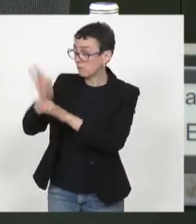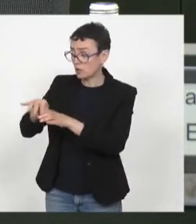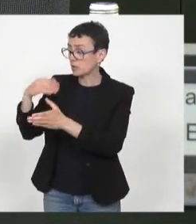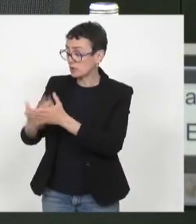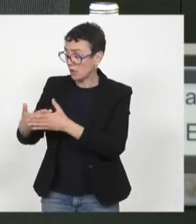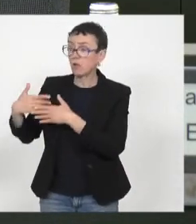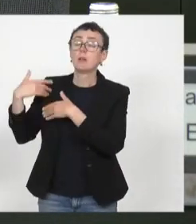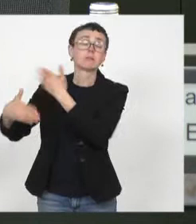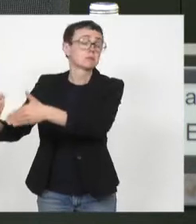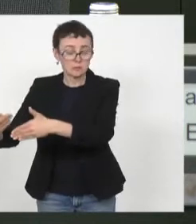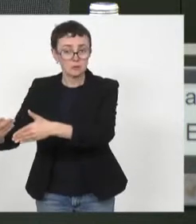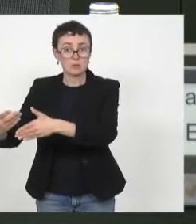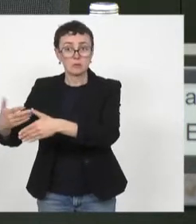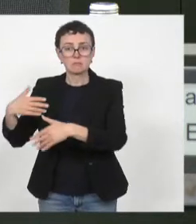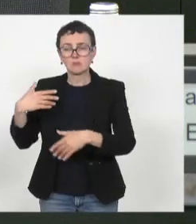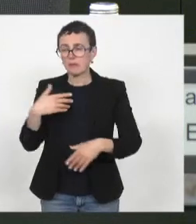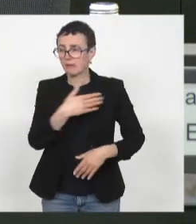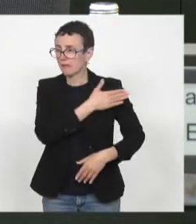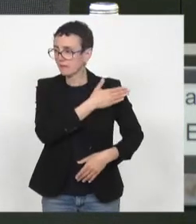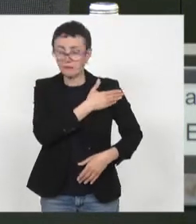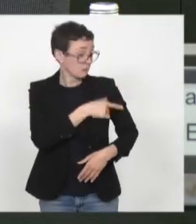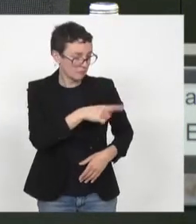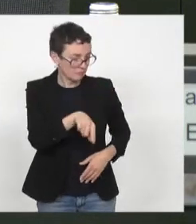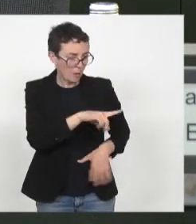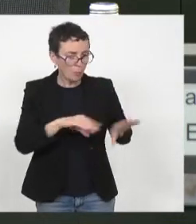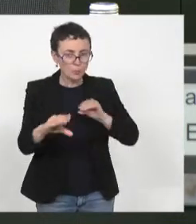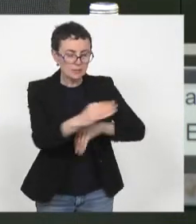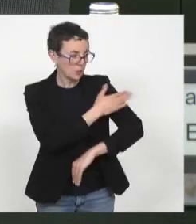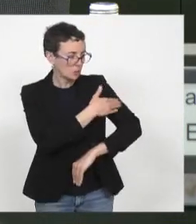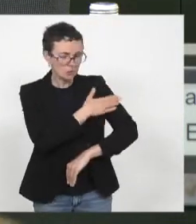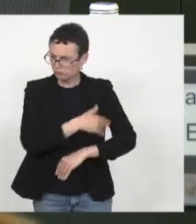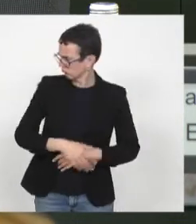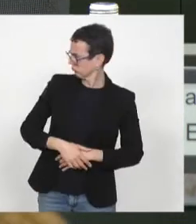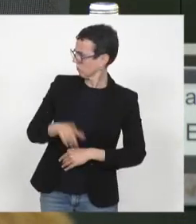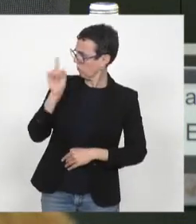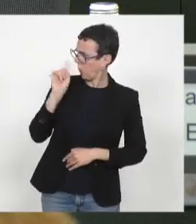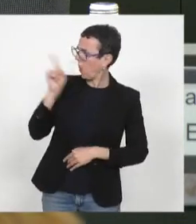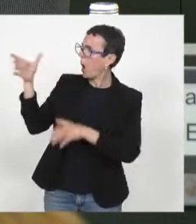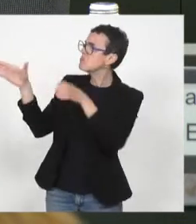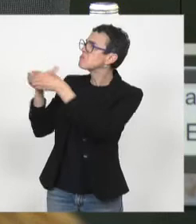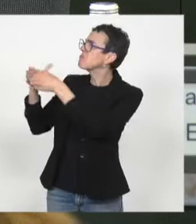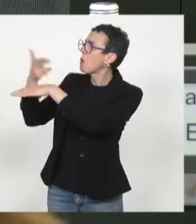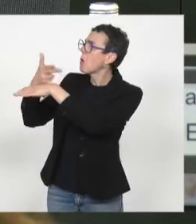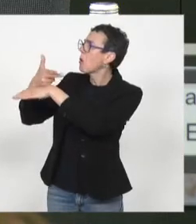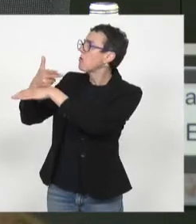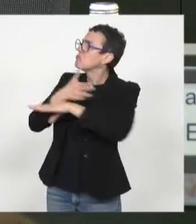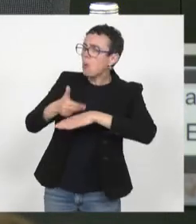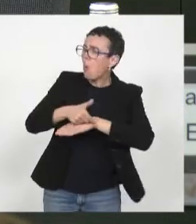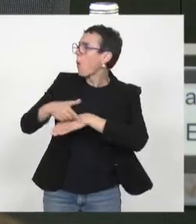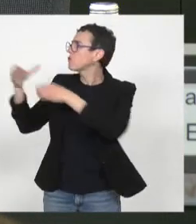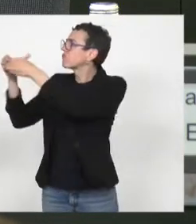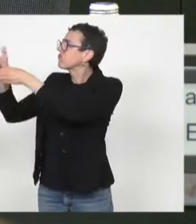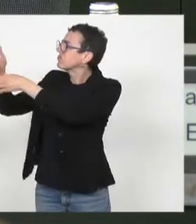cette délibération ait été prise en formation restreinte et non au sein de ce conseil. Comme indiqué justement par Madame Douani dans la